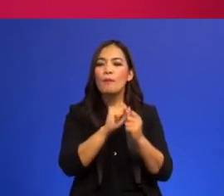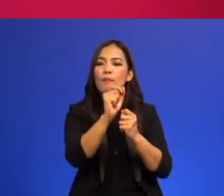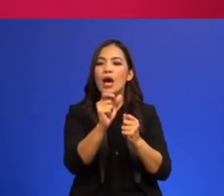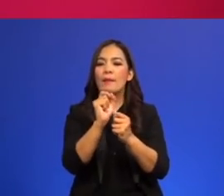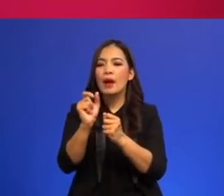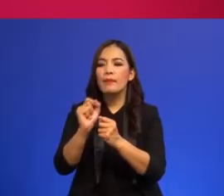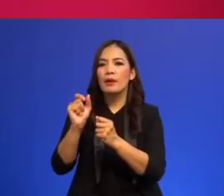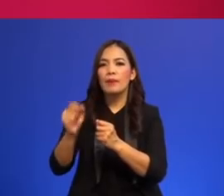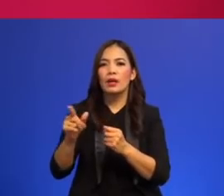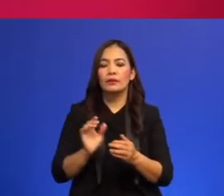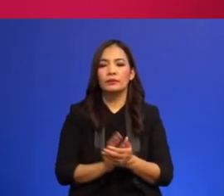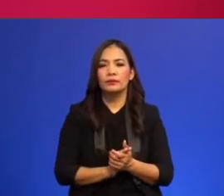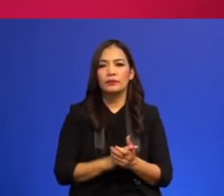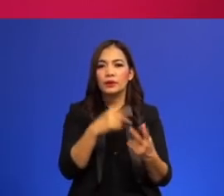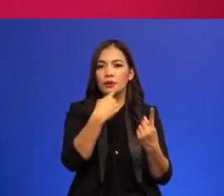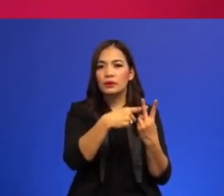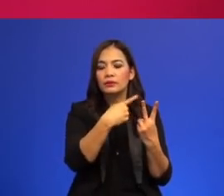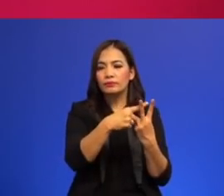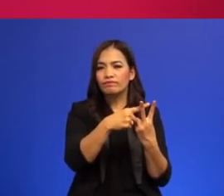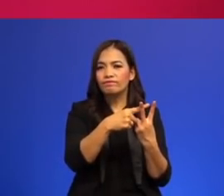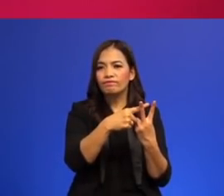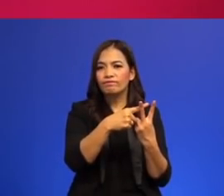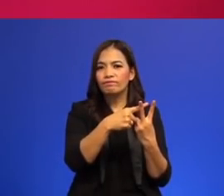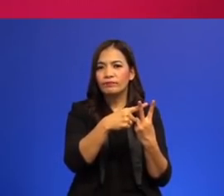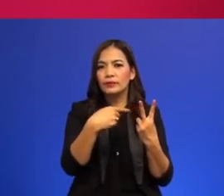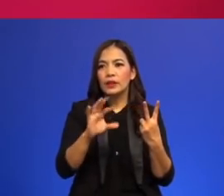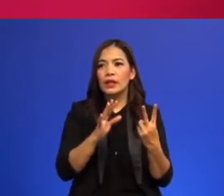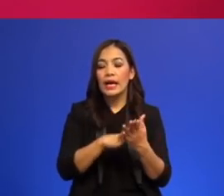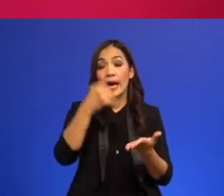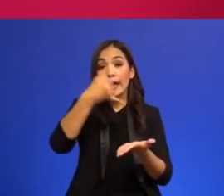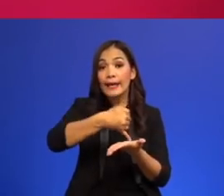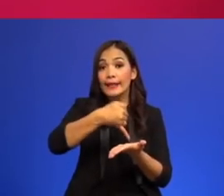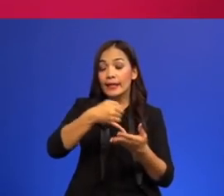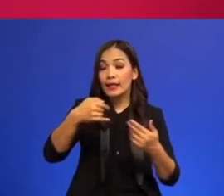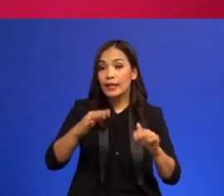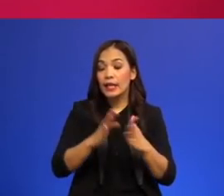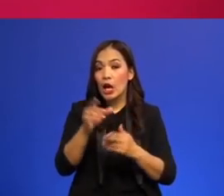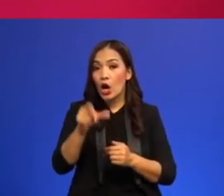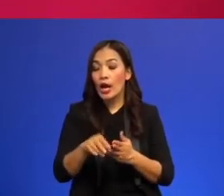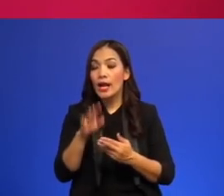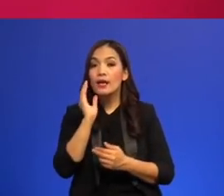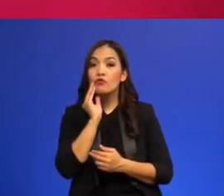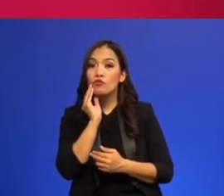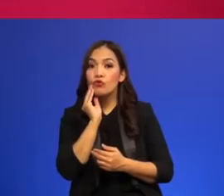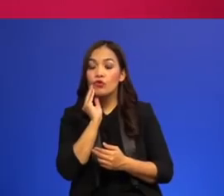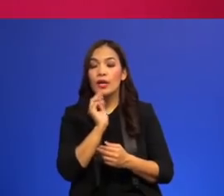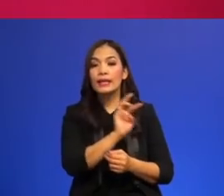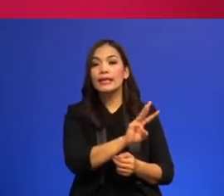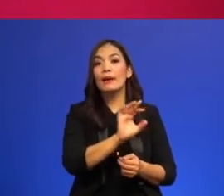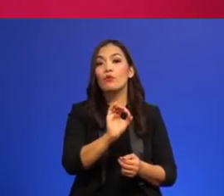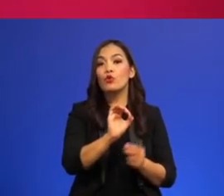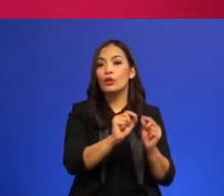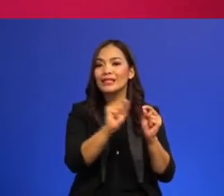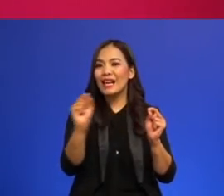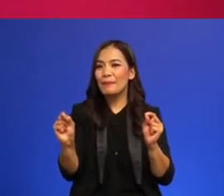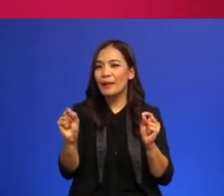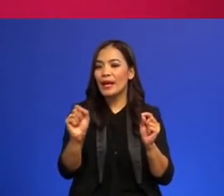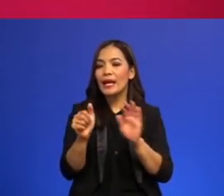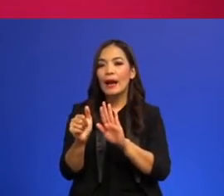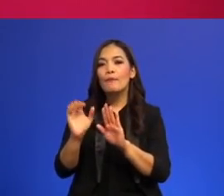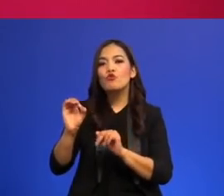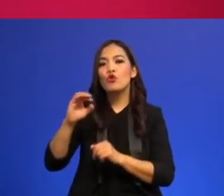Yang kedua, the club sandwich generation. Ini menyangkut orang dewasa berusia 30 hingga 60